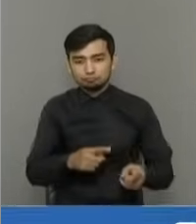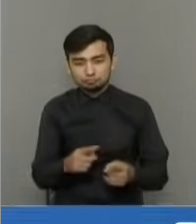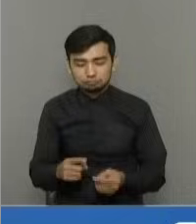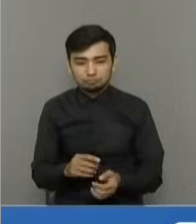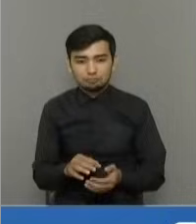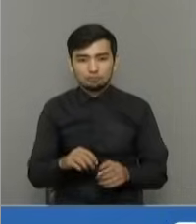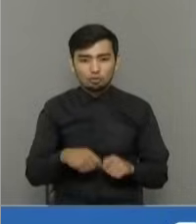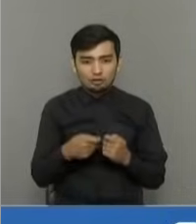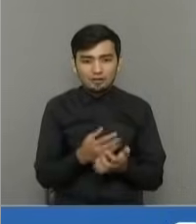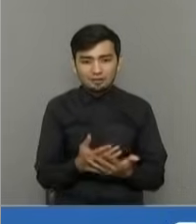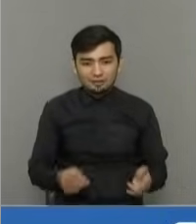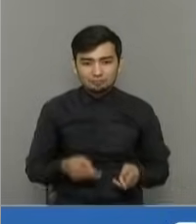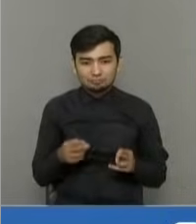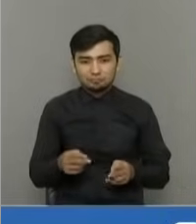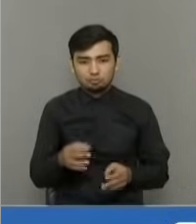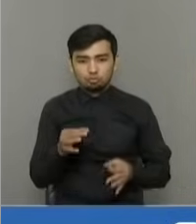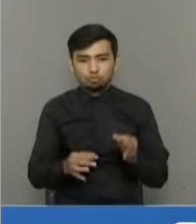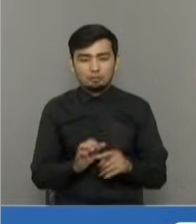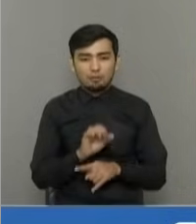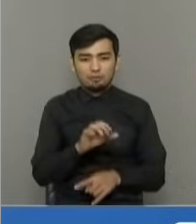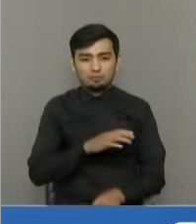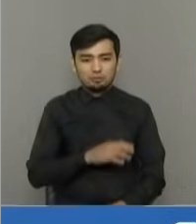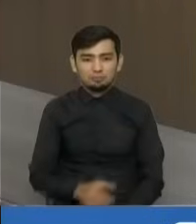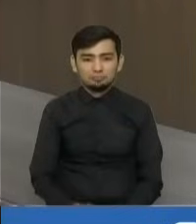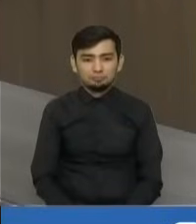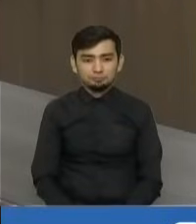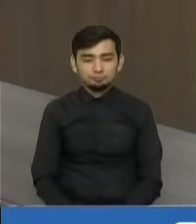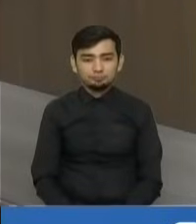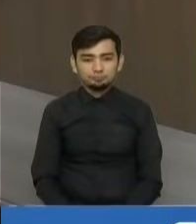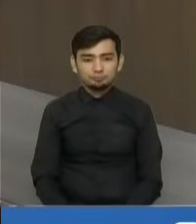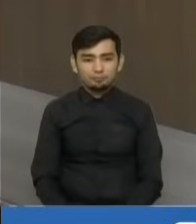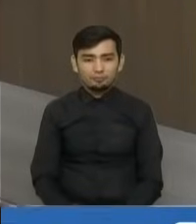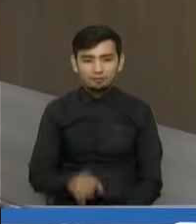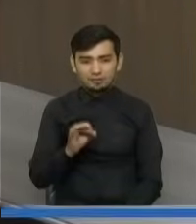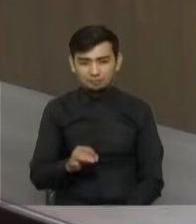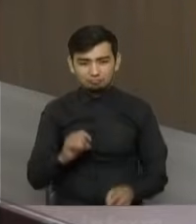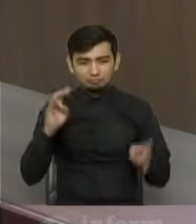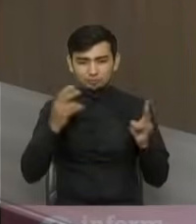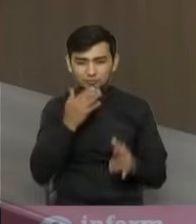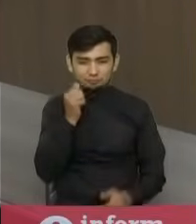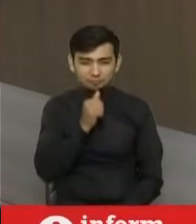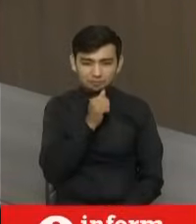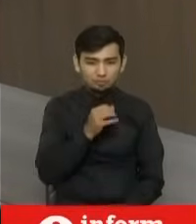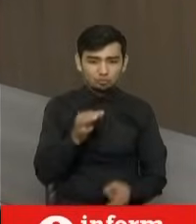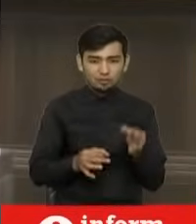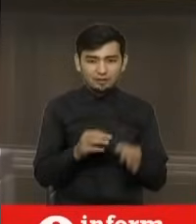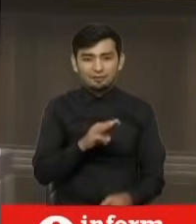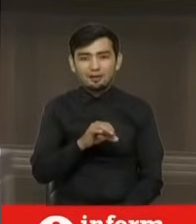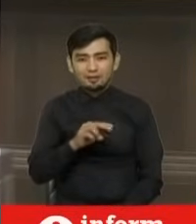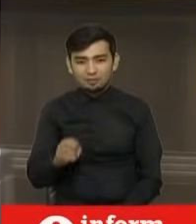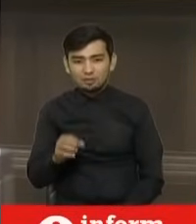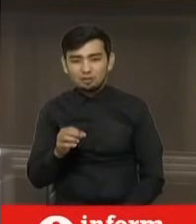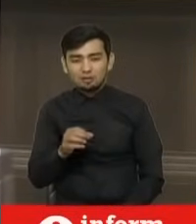нарушениями уголовное дело в суд ссылаясь на неразглашение судебной Тайны стороны не